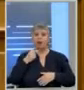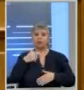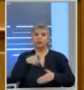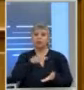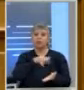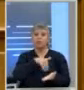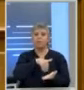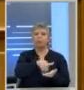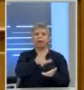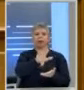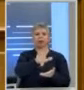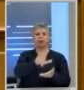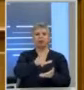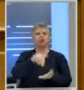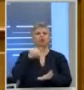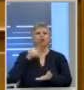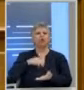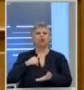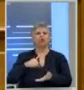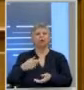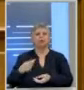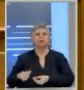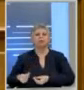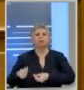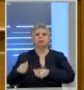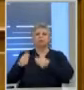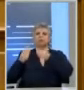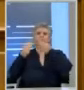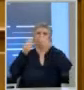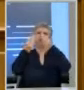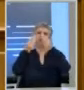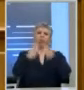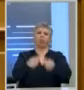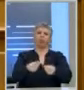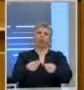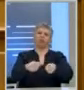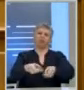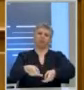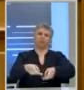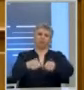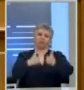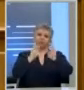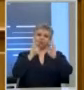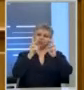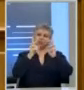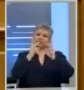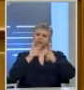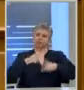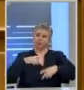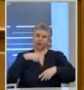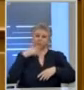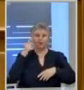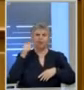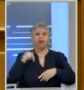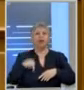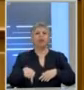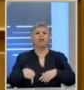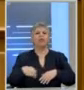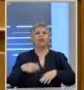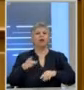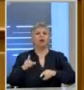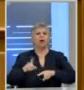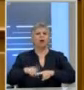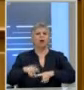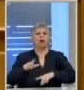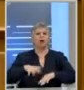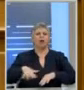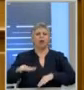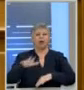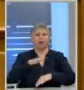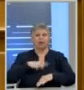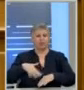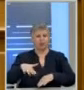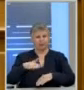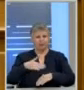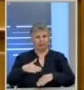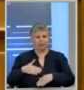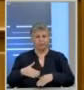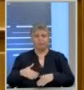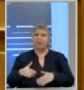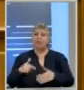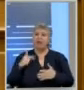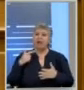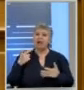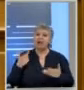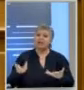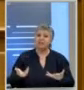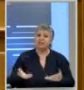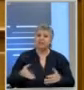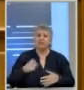κλειδιά της χώρας. Οικοδομήσατε την πολιτική σας καριέρα πάνω σε ομά ψέματα, σε